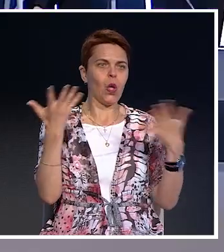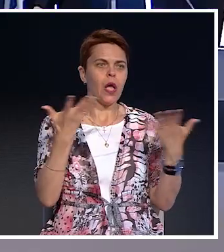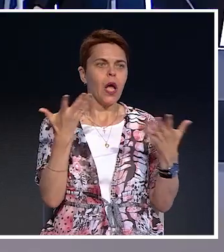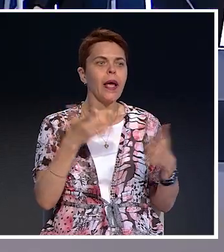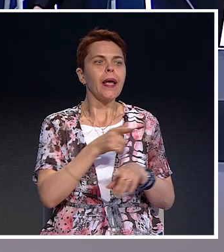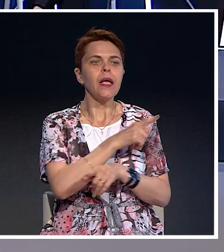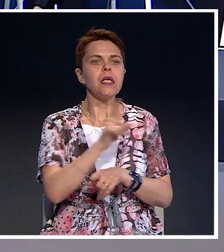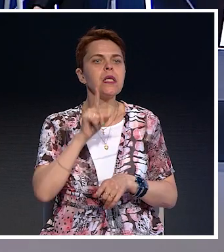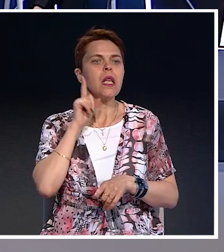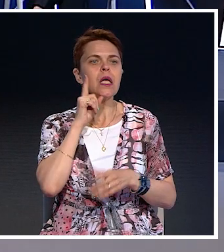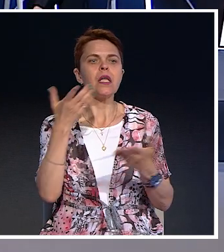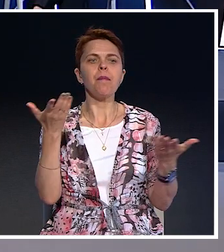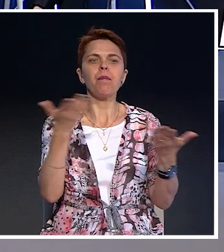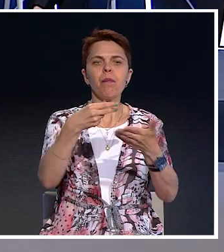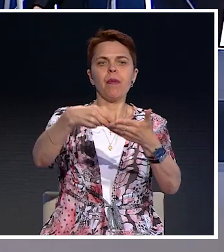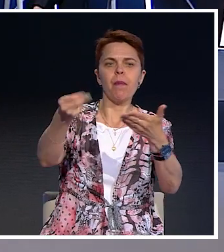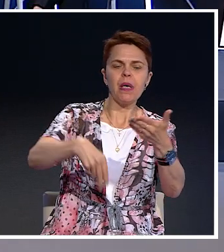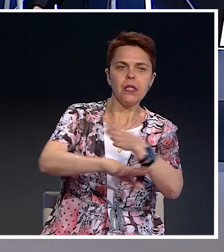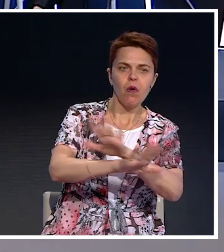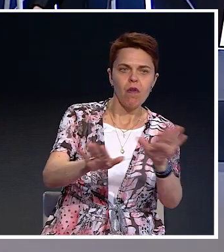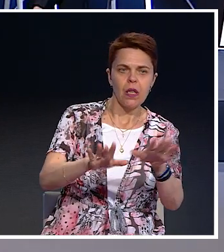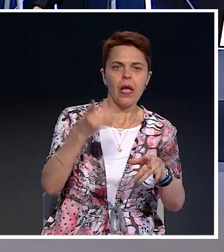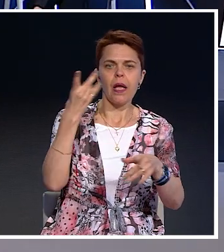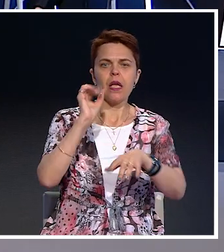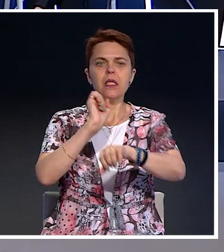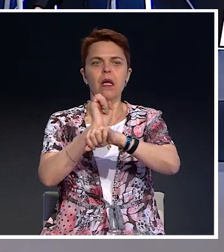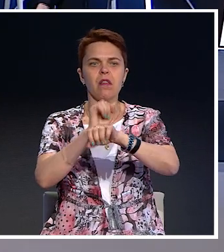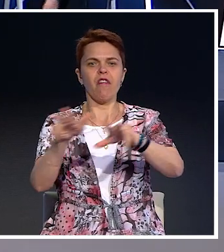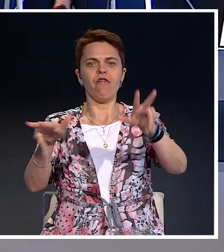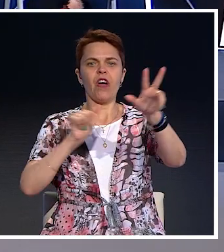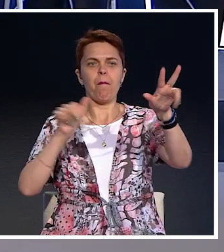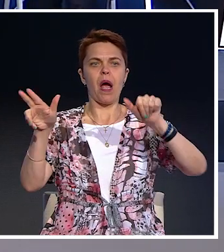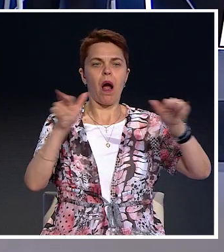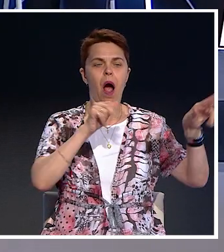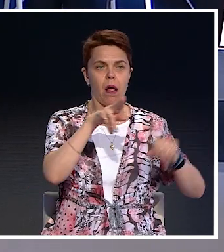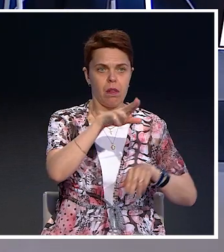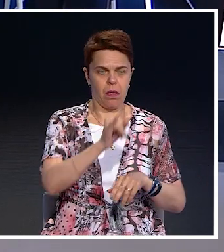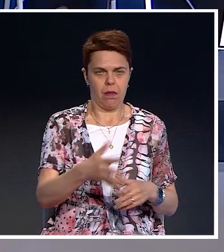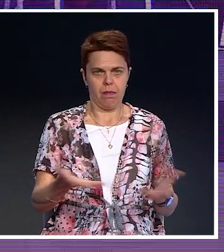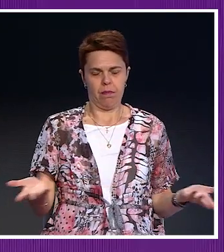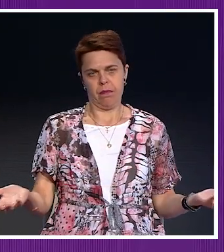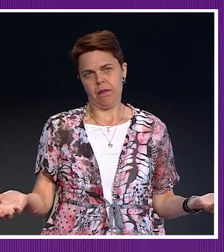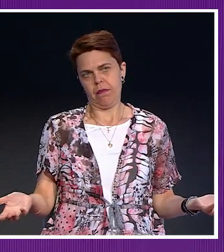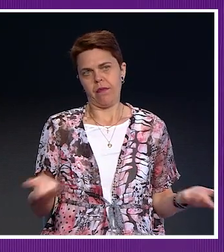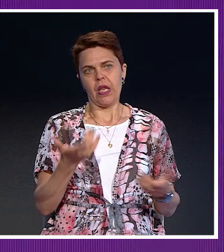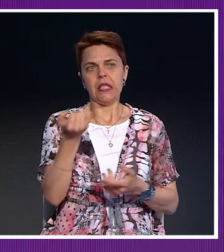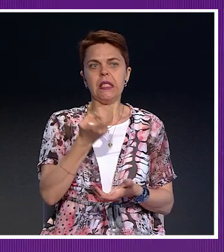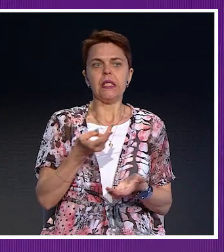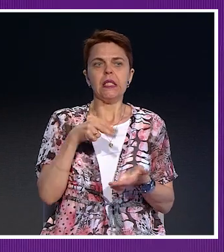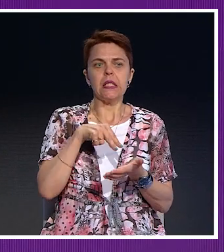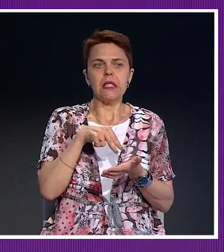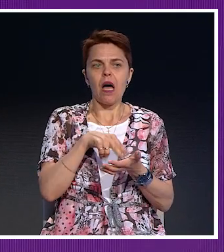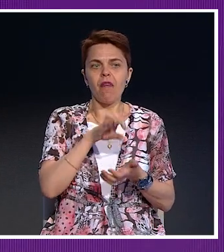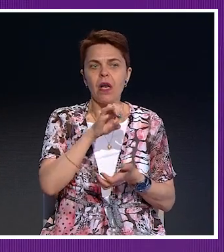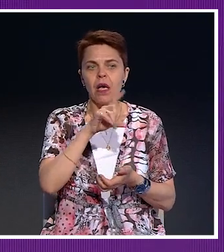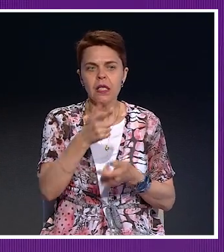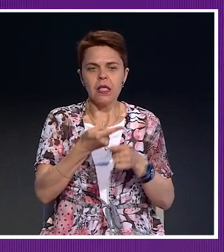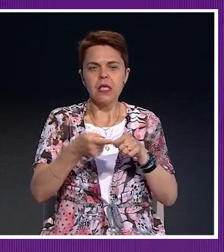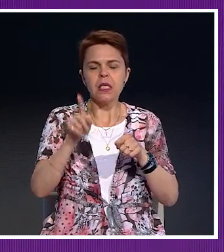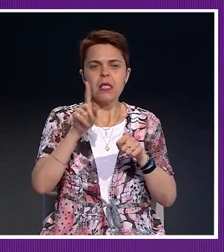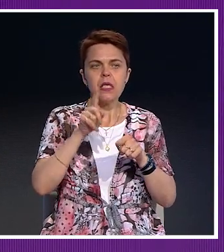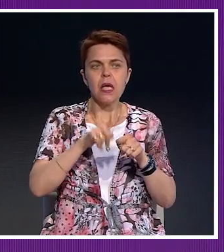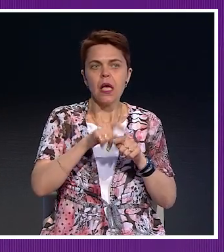там зелений тариф підписувати, або які станції вимикати. І всі розуміють, що ставлять